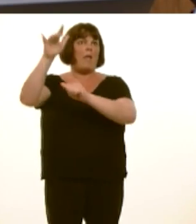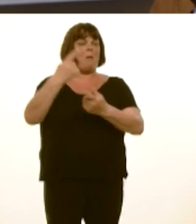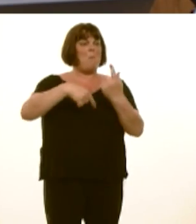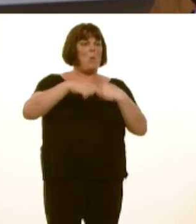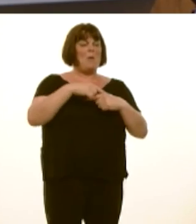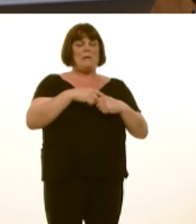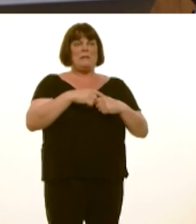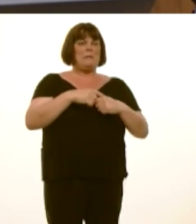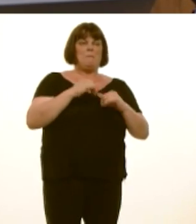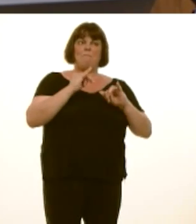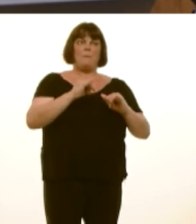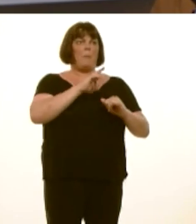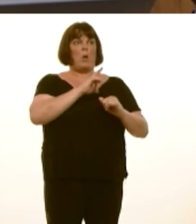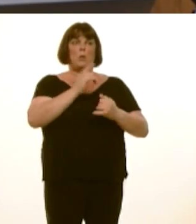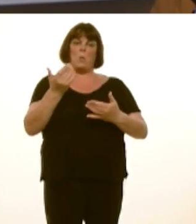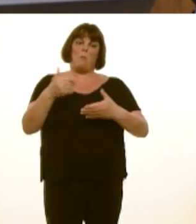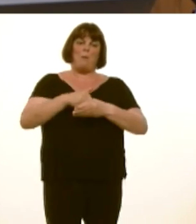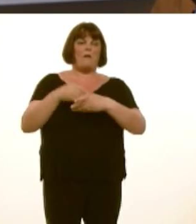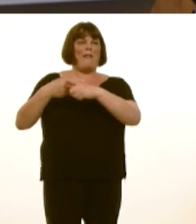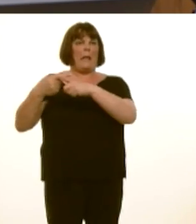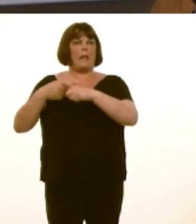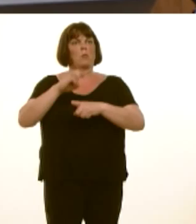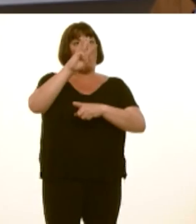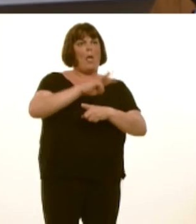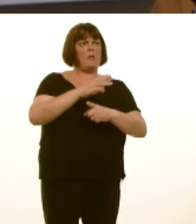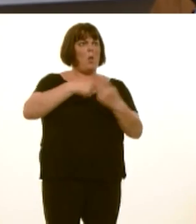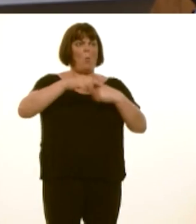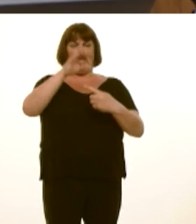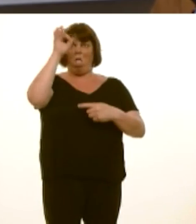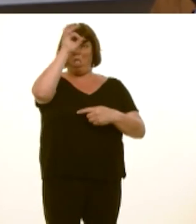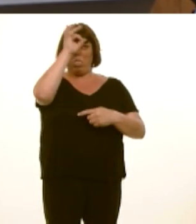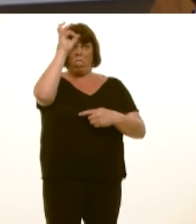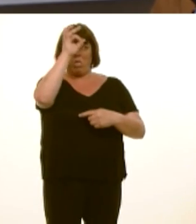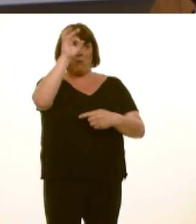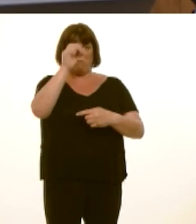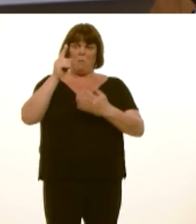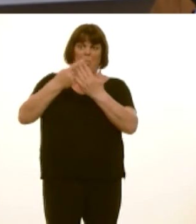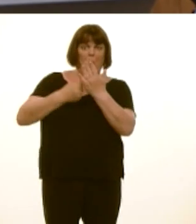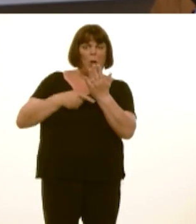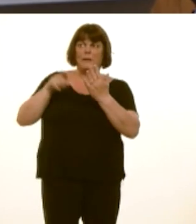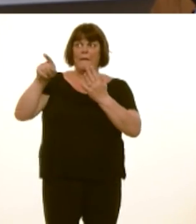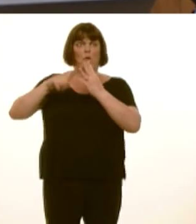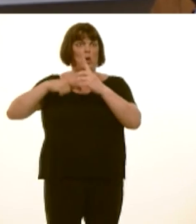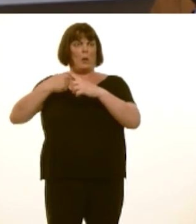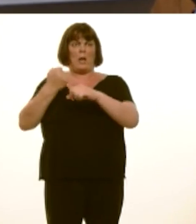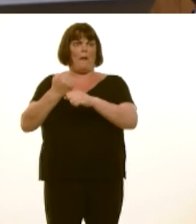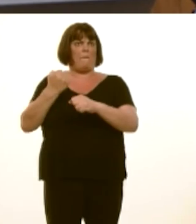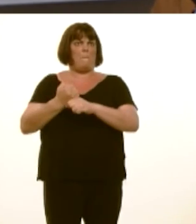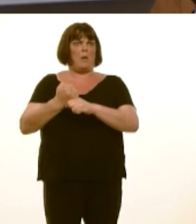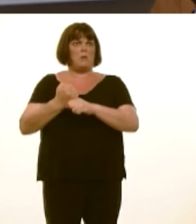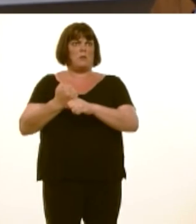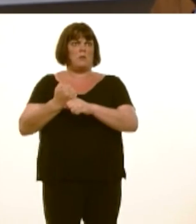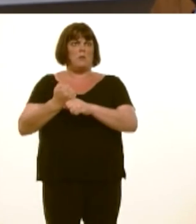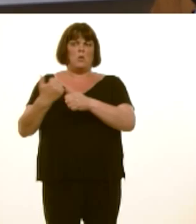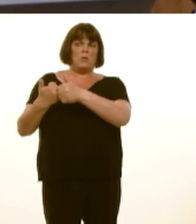a does dim clem dy neb beth nawr yw polisi Llywodraeth y Dynas sy'n edrych tuag at yni, hyd yn oed y cwmnïau i hunain.